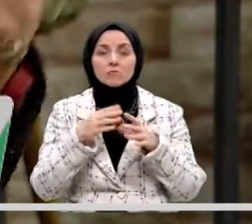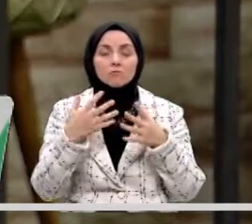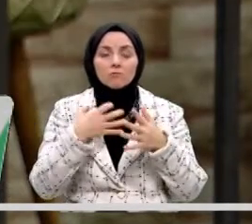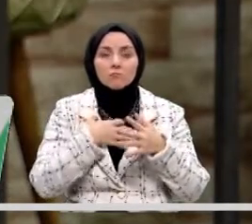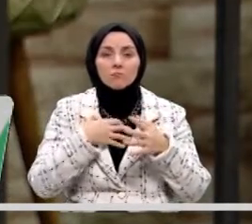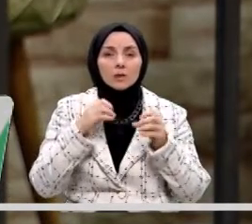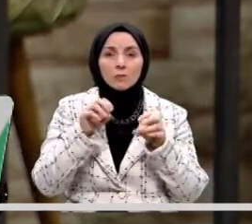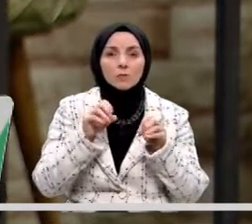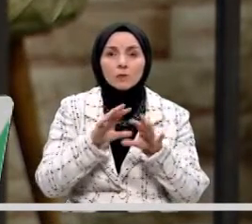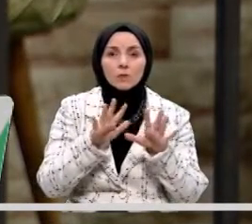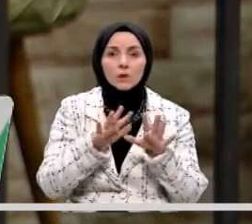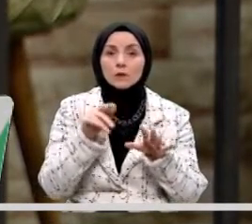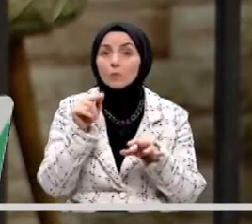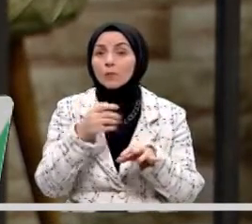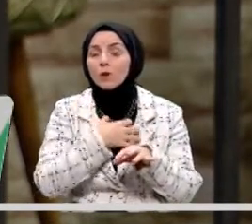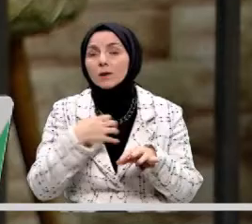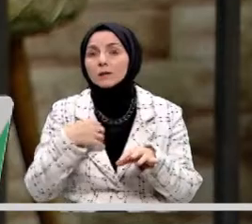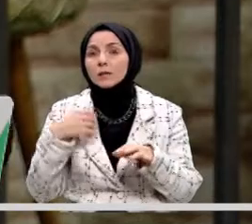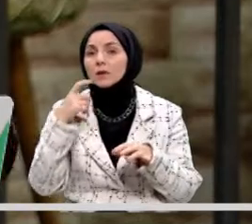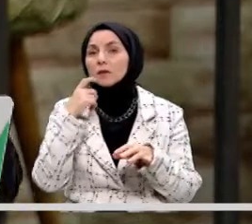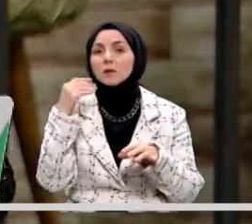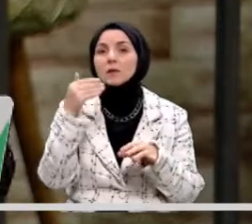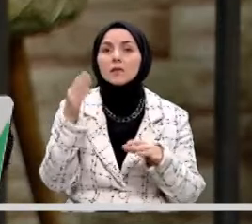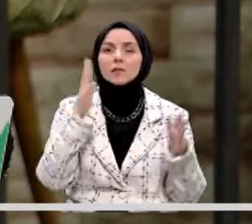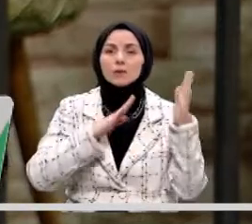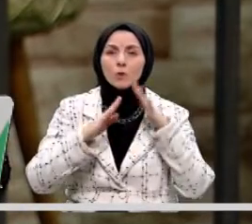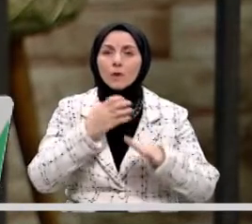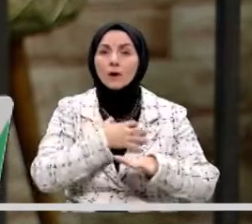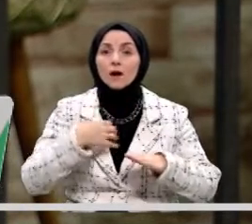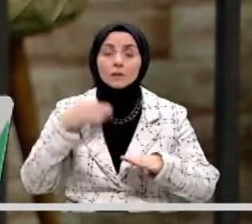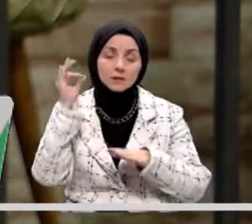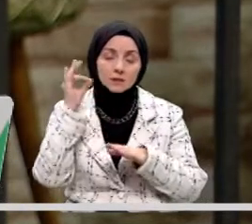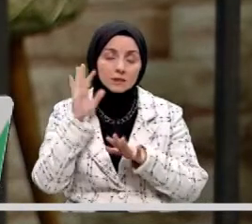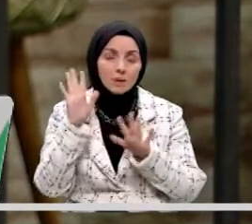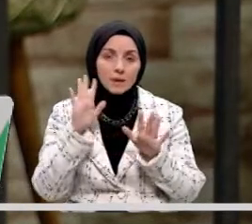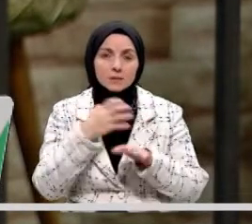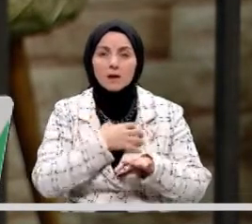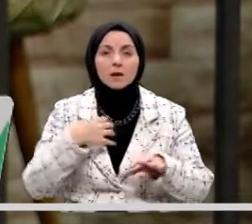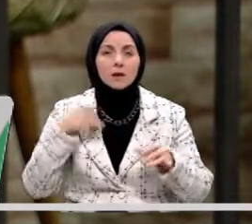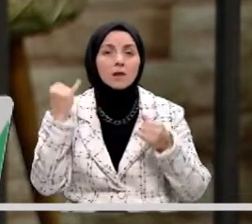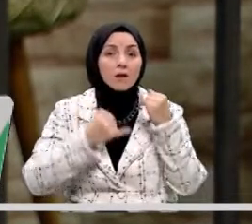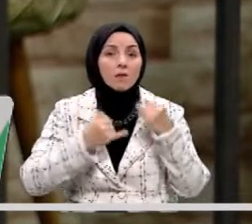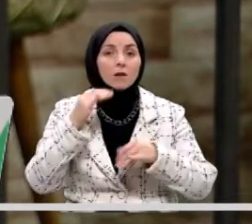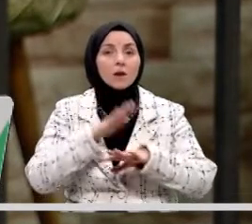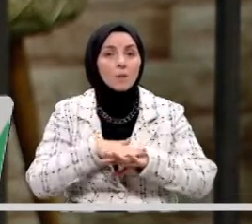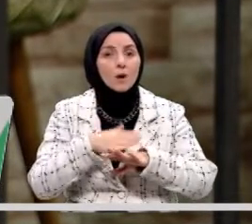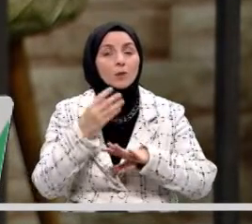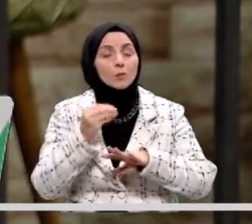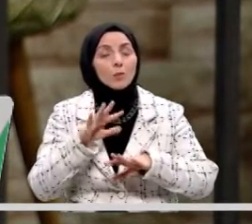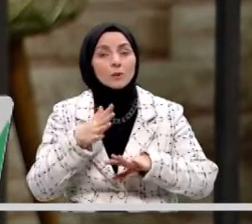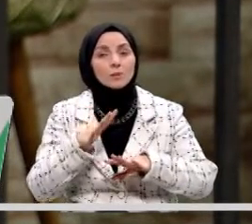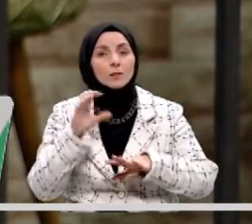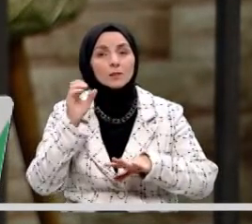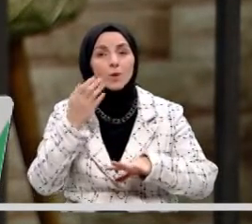var şimdi bana neyi döner ileride bugün anneyi dinlemez anneyle kavga eder okulda öğretmenden